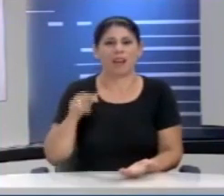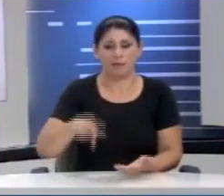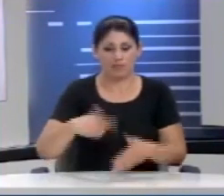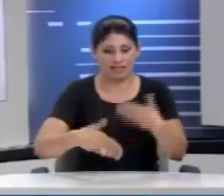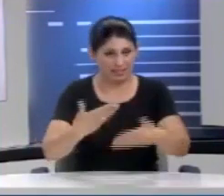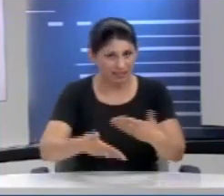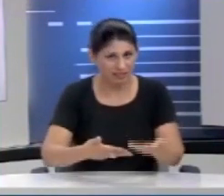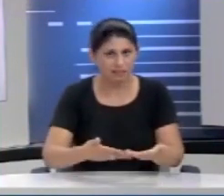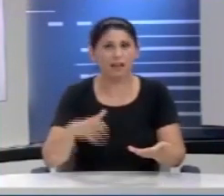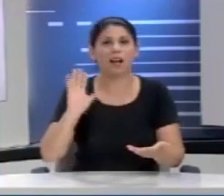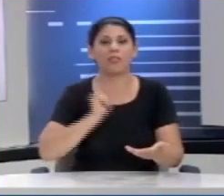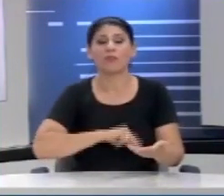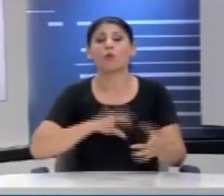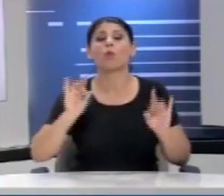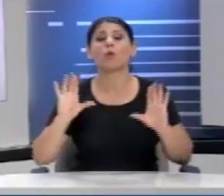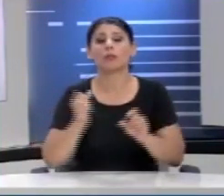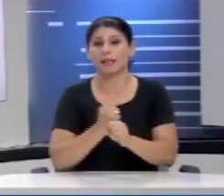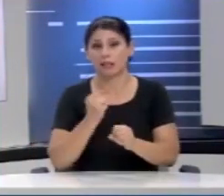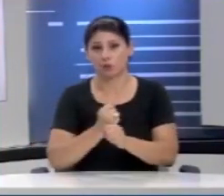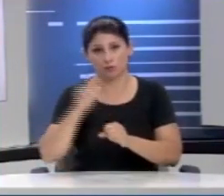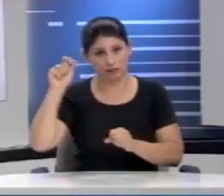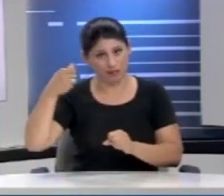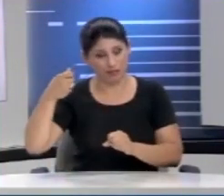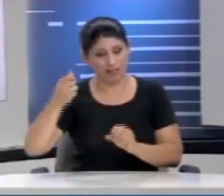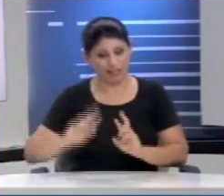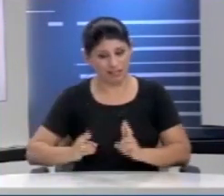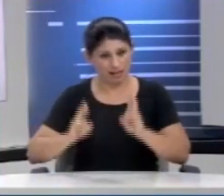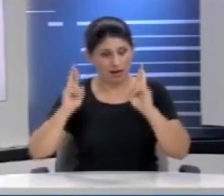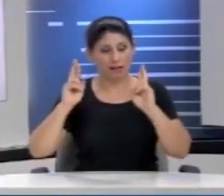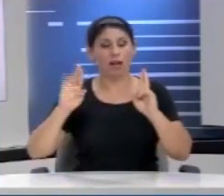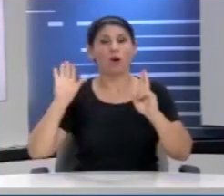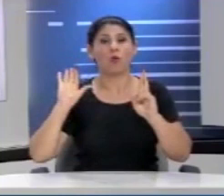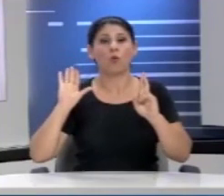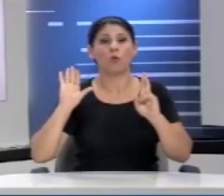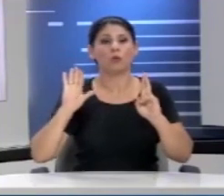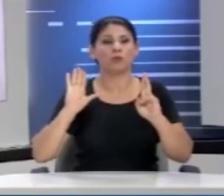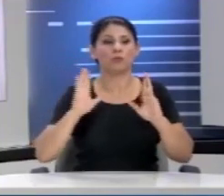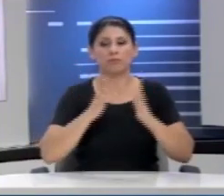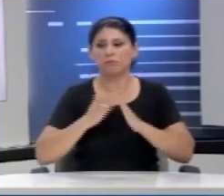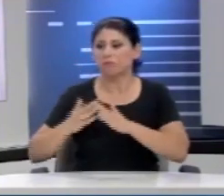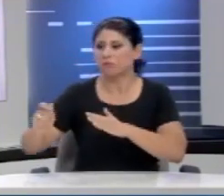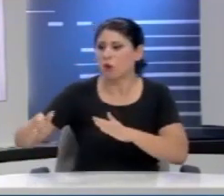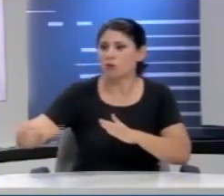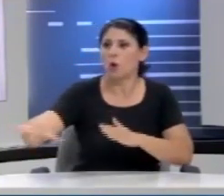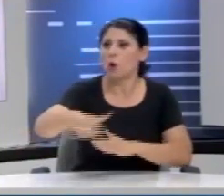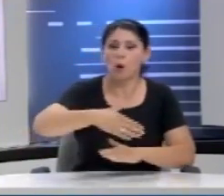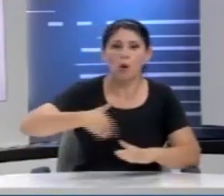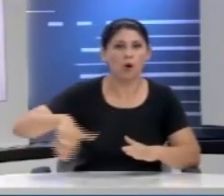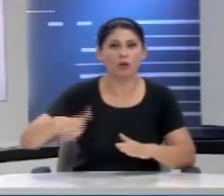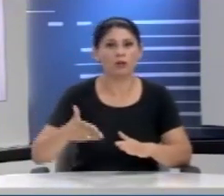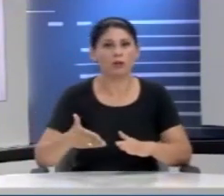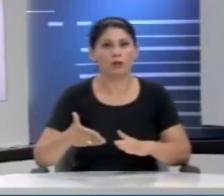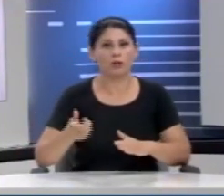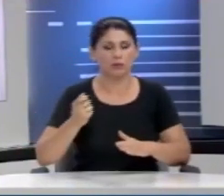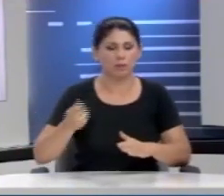τις εξελίξεις δεν ωφελήθηκαν ούτε οι εργαζόμενοι στη ΔΕΗ και στην ενέργεια, ούτε τα λαϊκά νοικοκυριά που